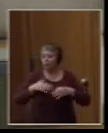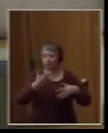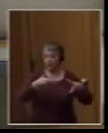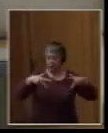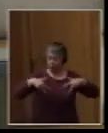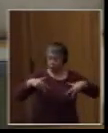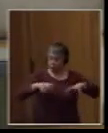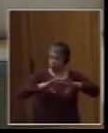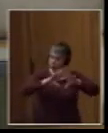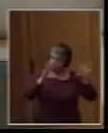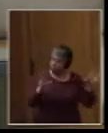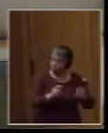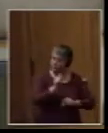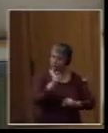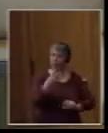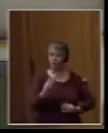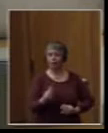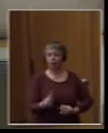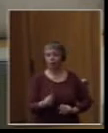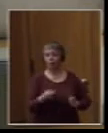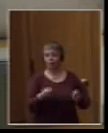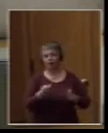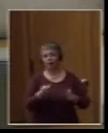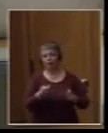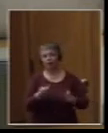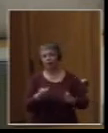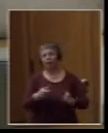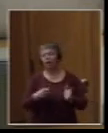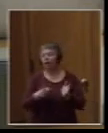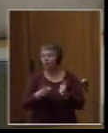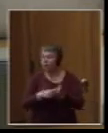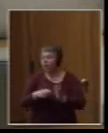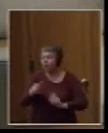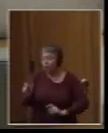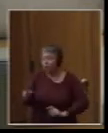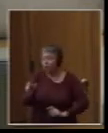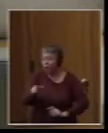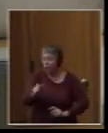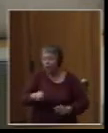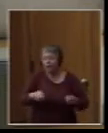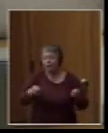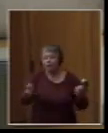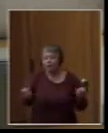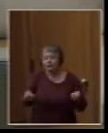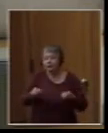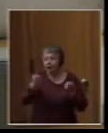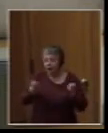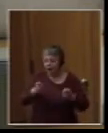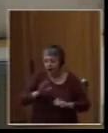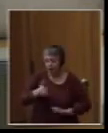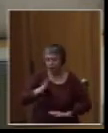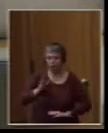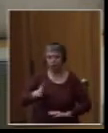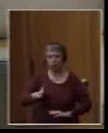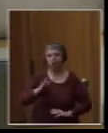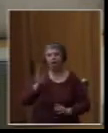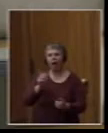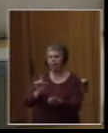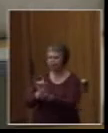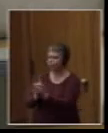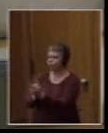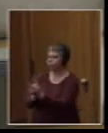κάνει το κάτι παραπάνω στην καθημερινότητά του, ειδικά όταν έρχεται σε επαφή με ένα άτομο με αναπηρία. Να μιλήσει λίγο πιο